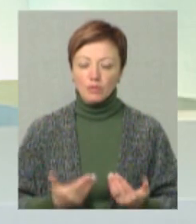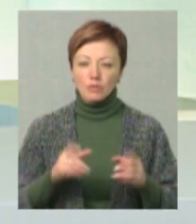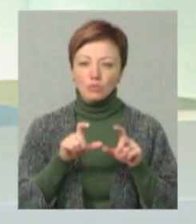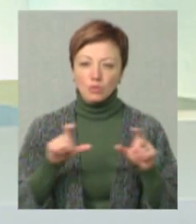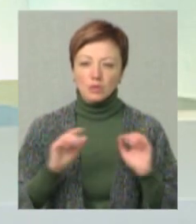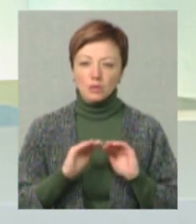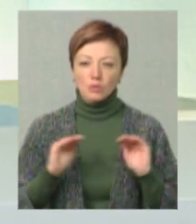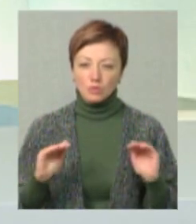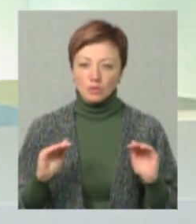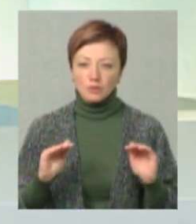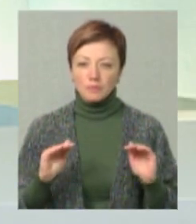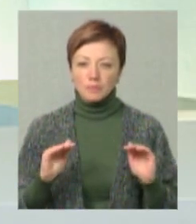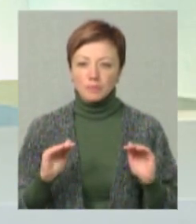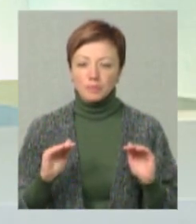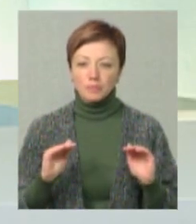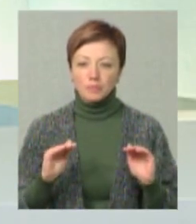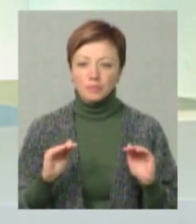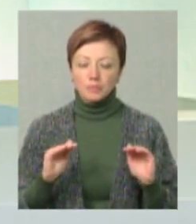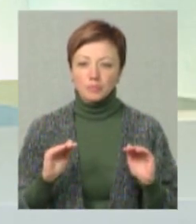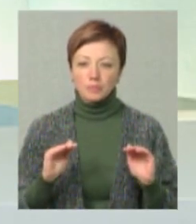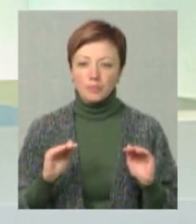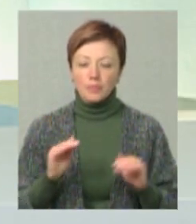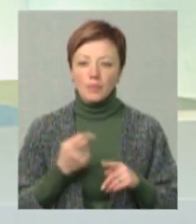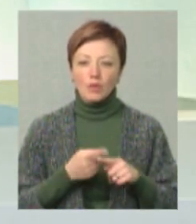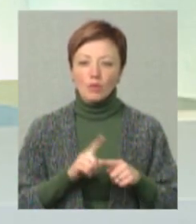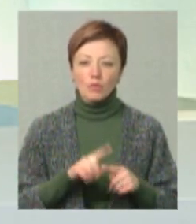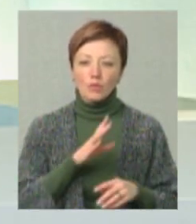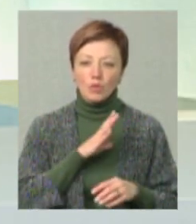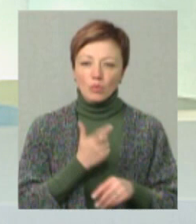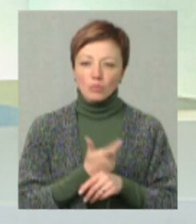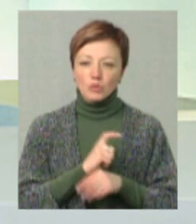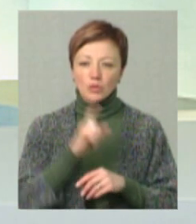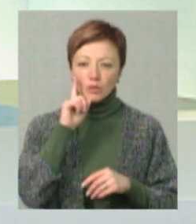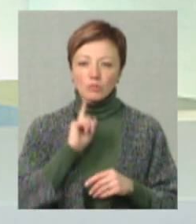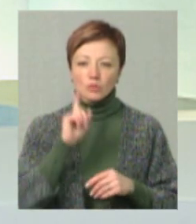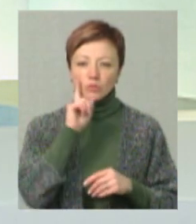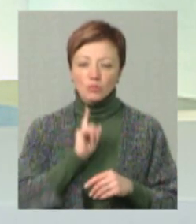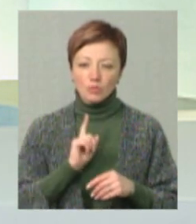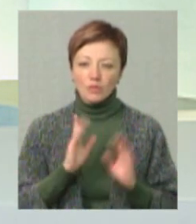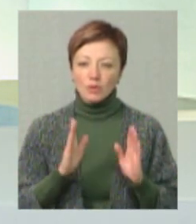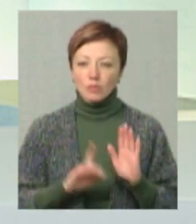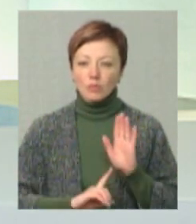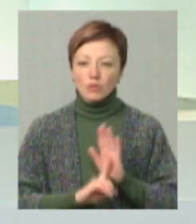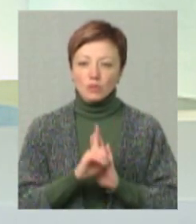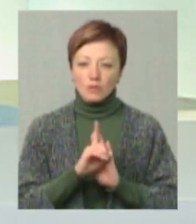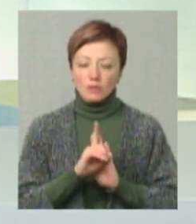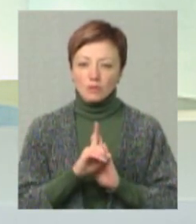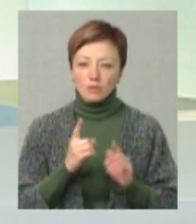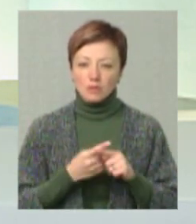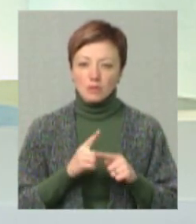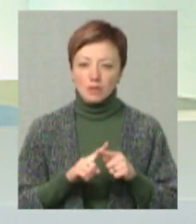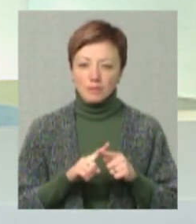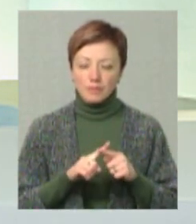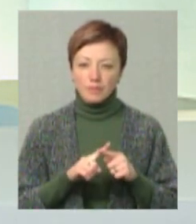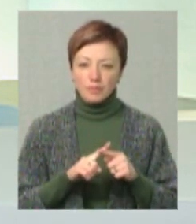проживати в школах і садочках. То було більше тимчасово, як тільки почався